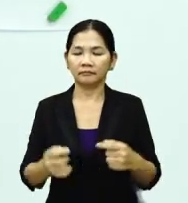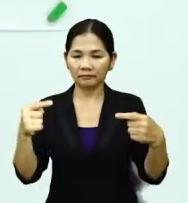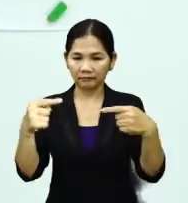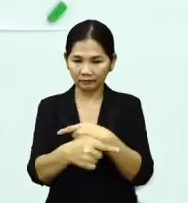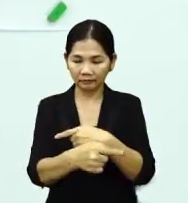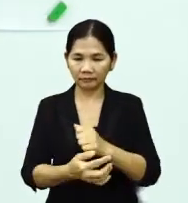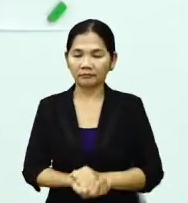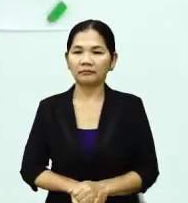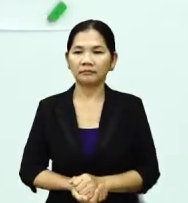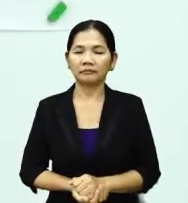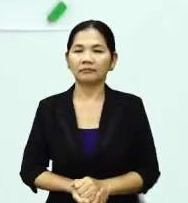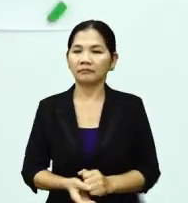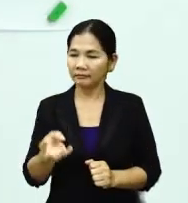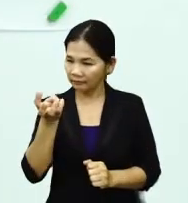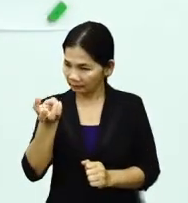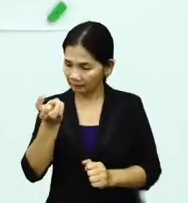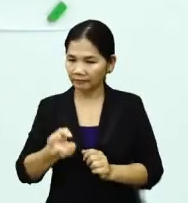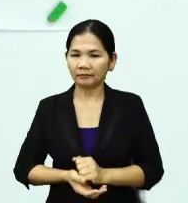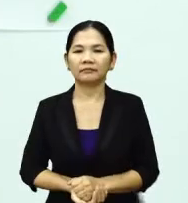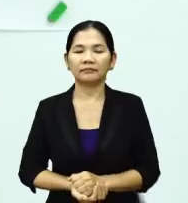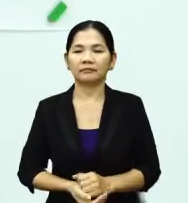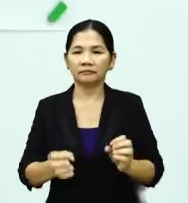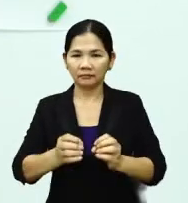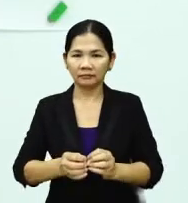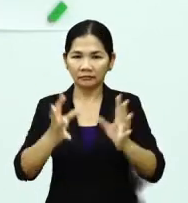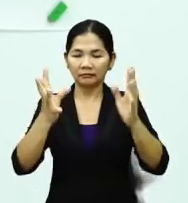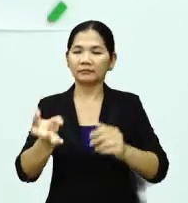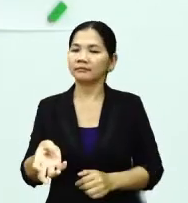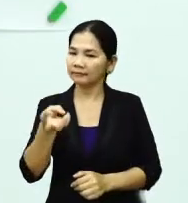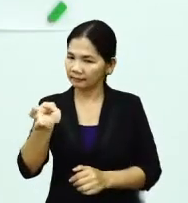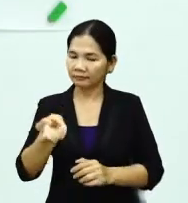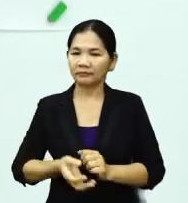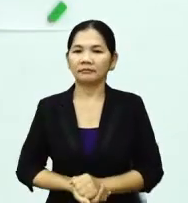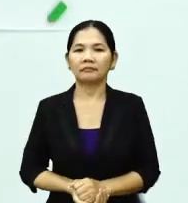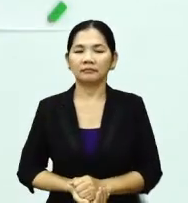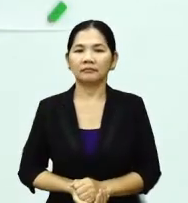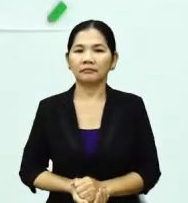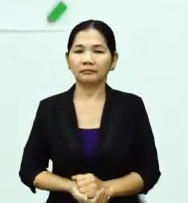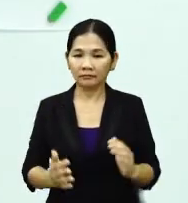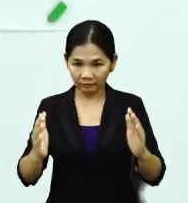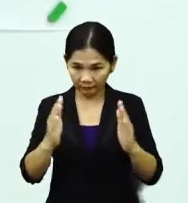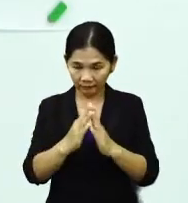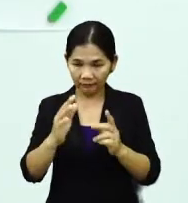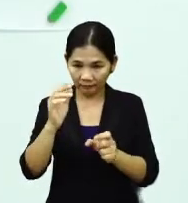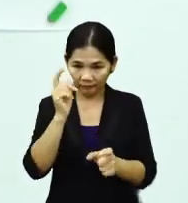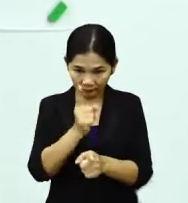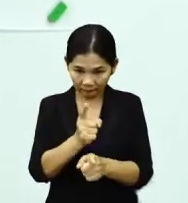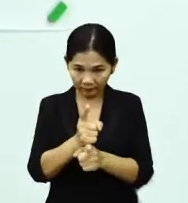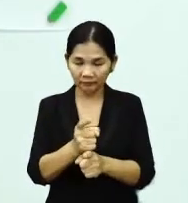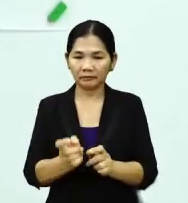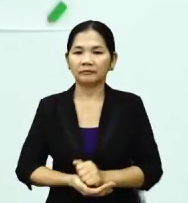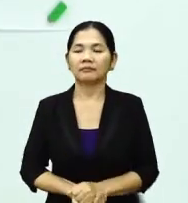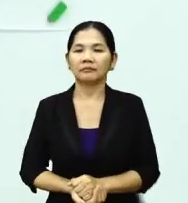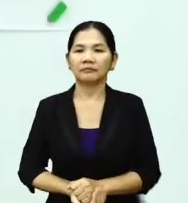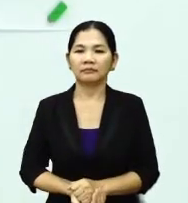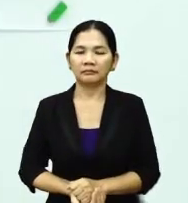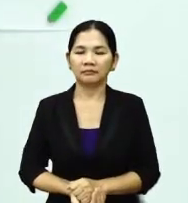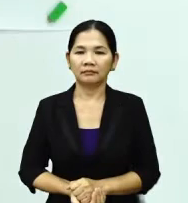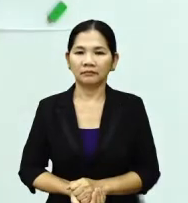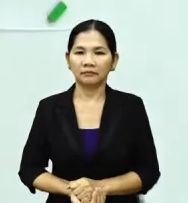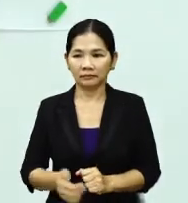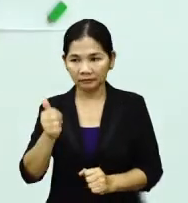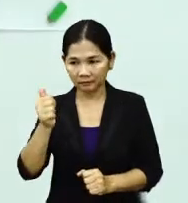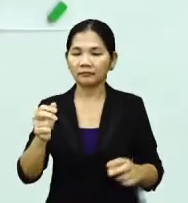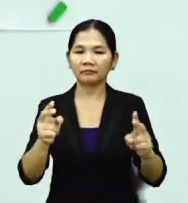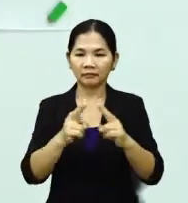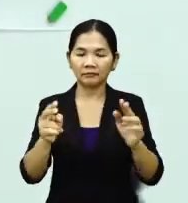nâng tịch Chà chẳng tôi nâng tịch Nhưng chẳng có một cái ca con trăm trời nè khổ hả con Chà là